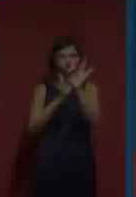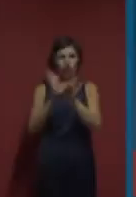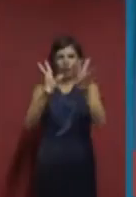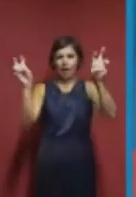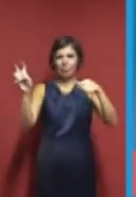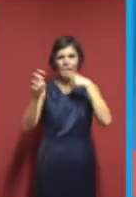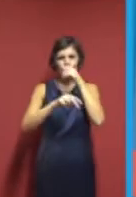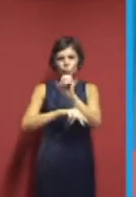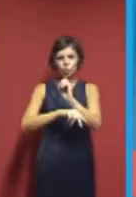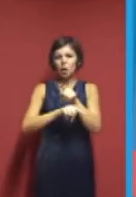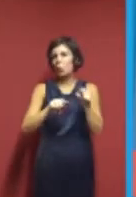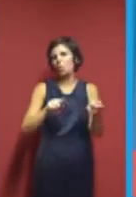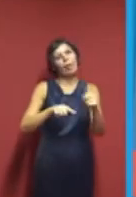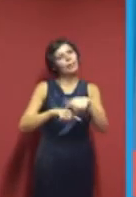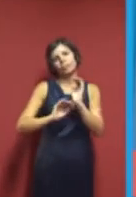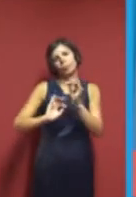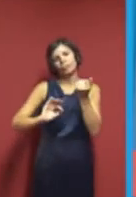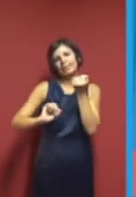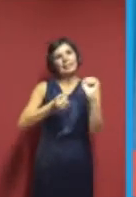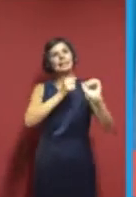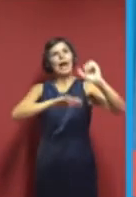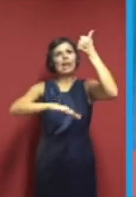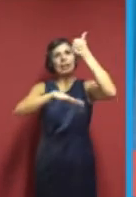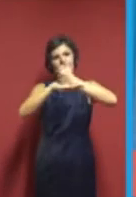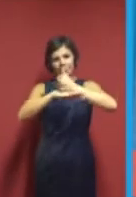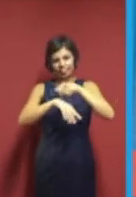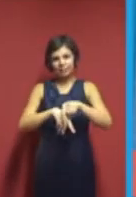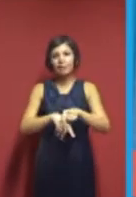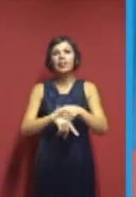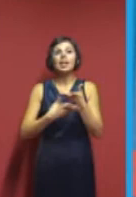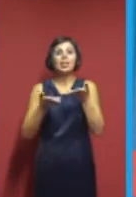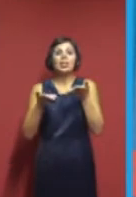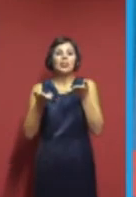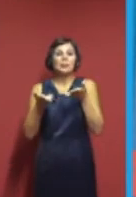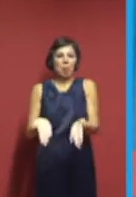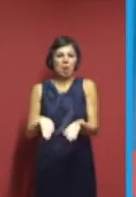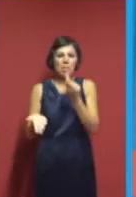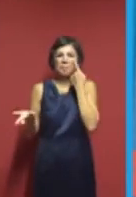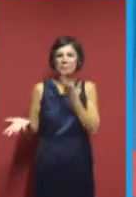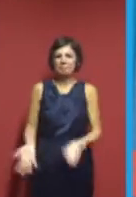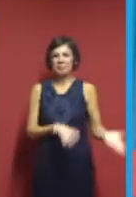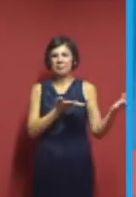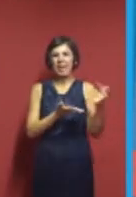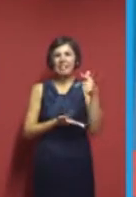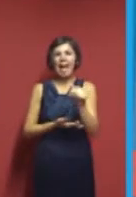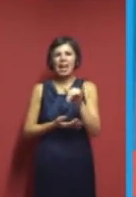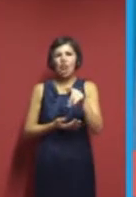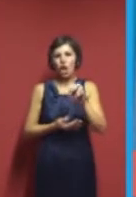enow adesso è il momento dei ragazzi e il momento dl tailer